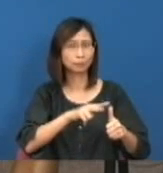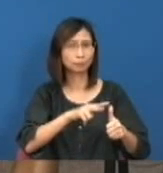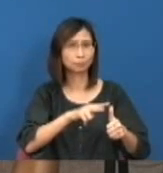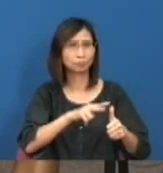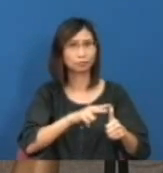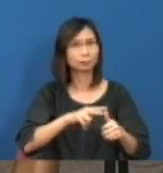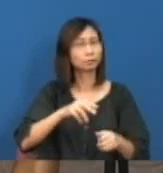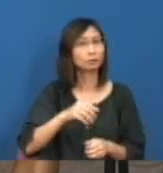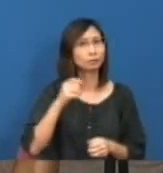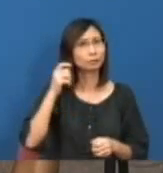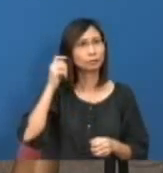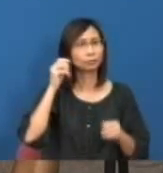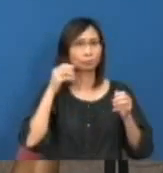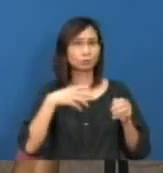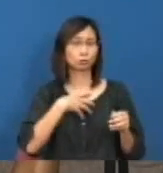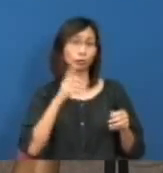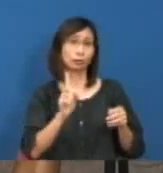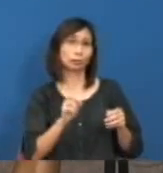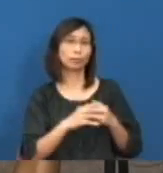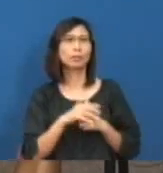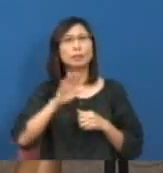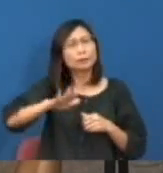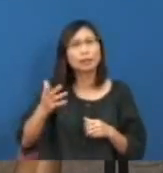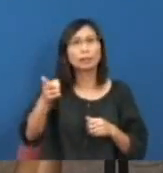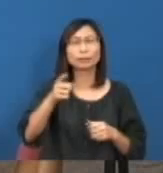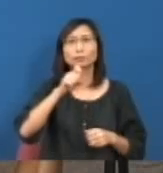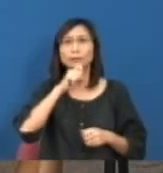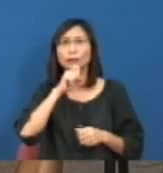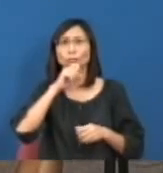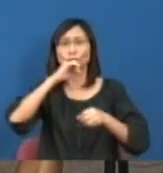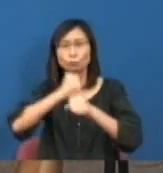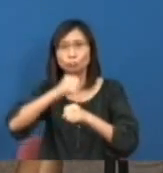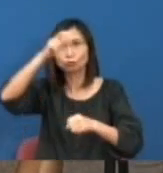你又一路喺。個社會喺度係做緊政治嘅活動啊嘛， 譬如話好簡單，譬如話